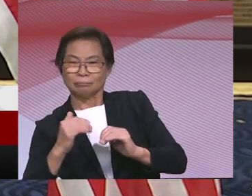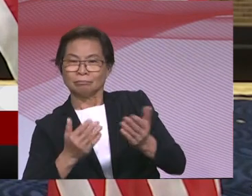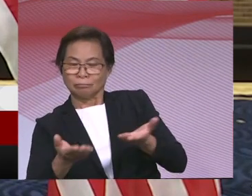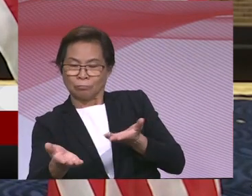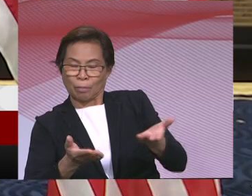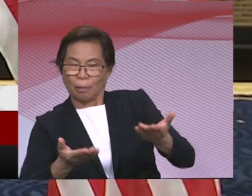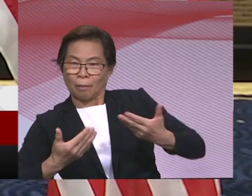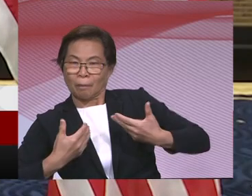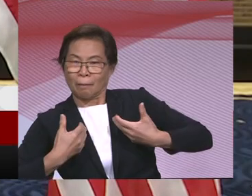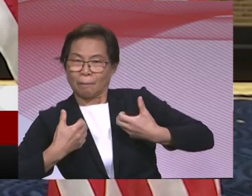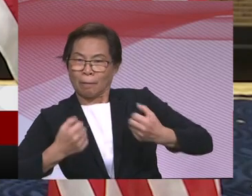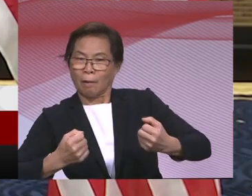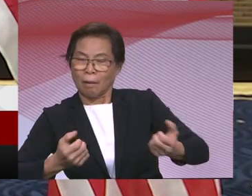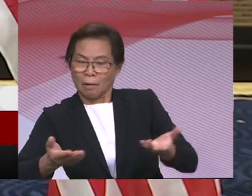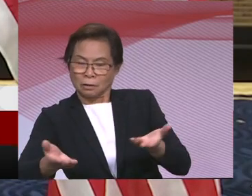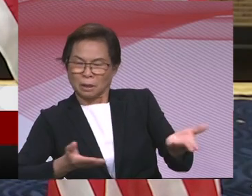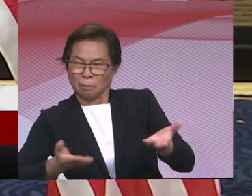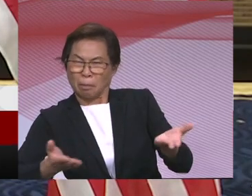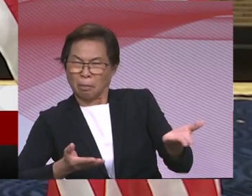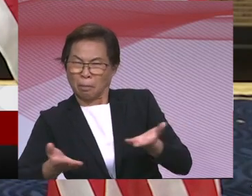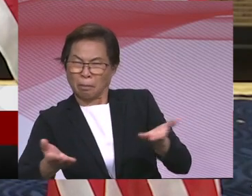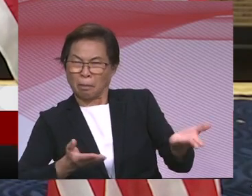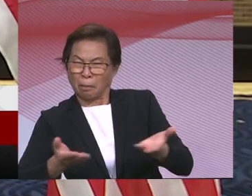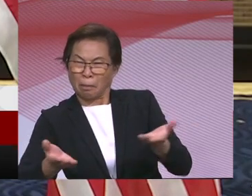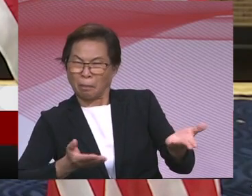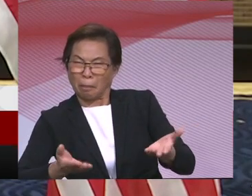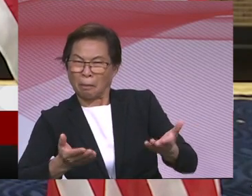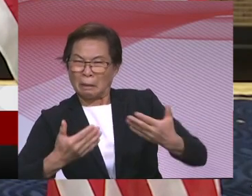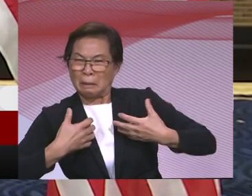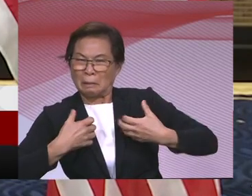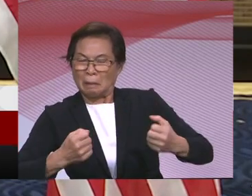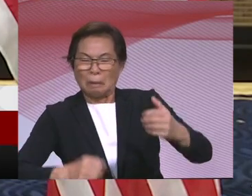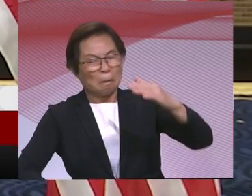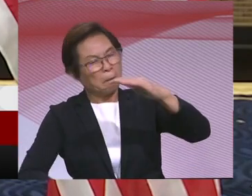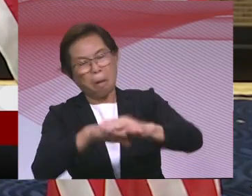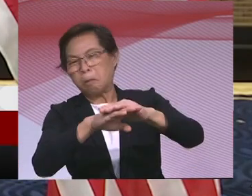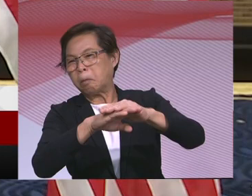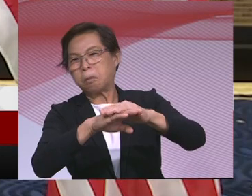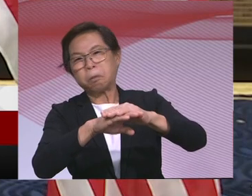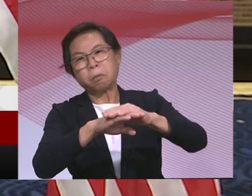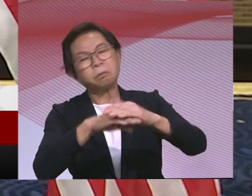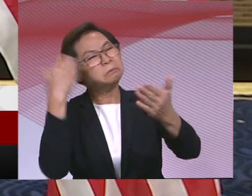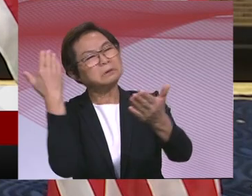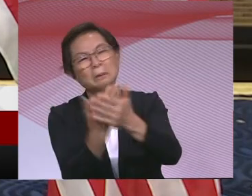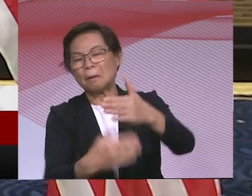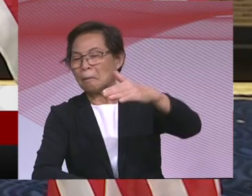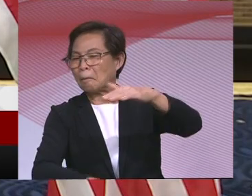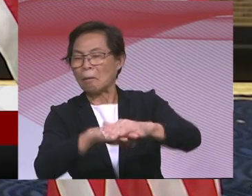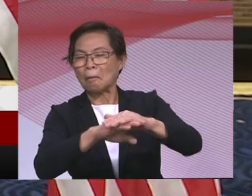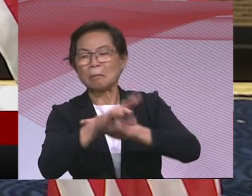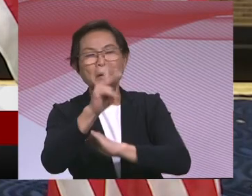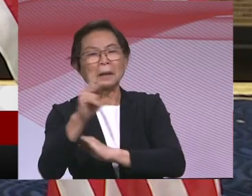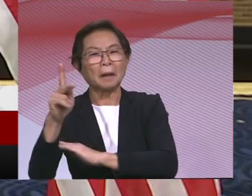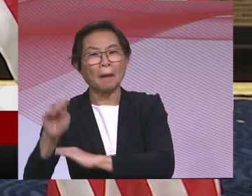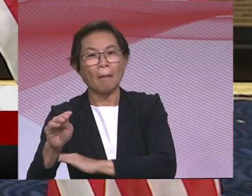pengamatan kesehatannya telah hampir mencapai ke festival Maximum Hai GGM